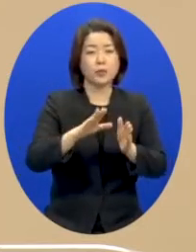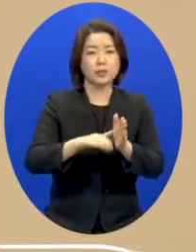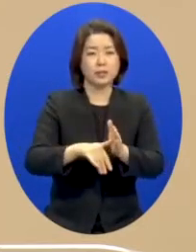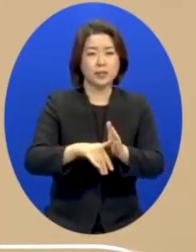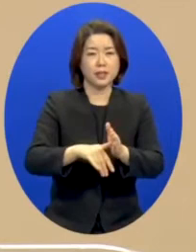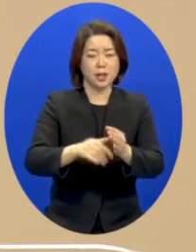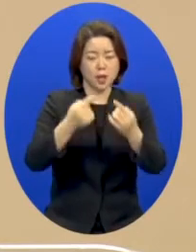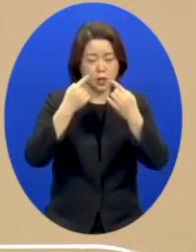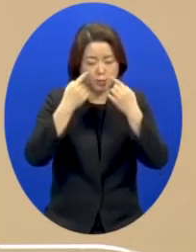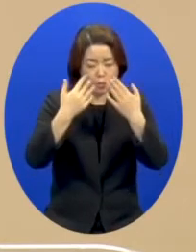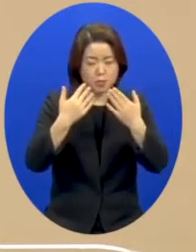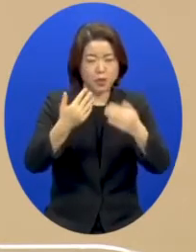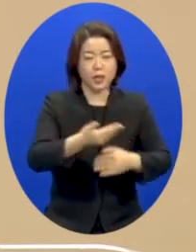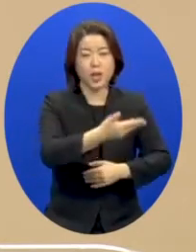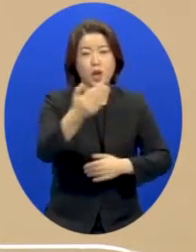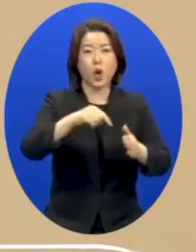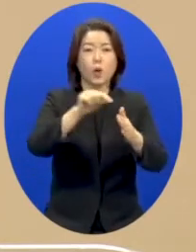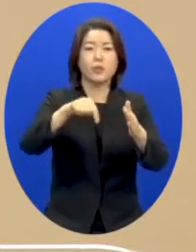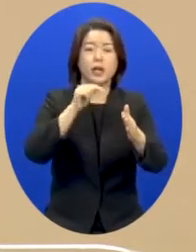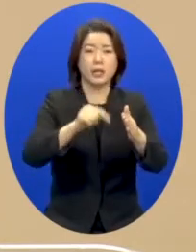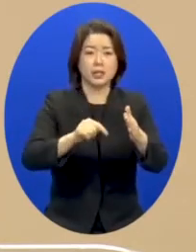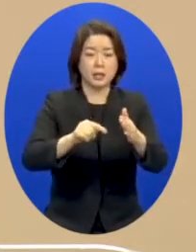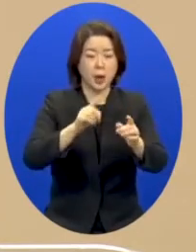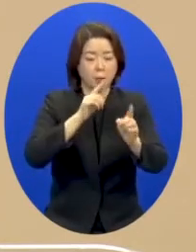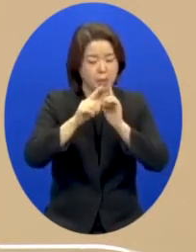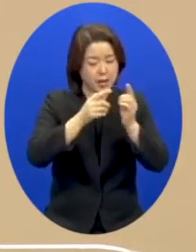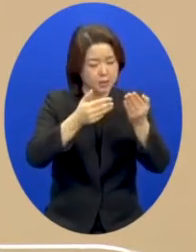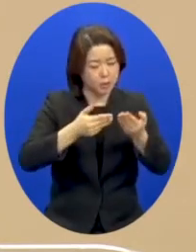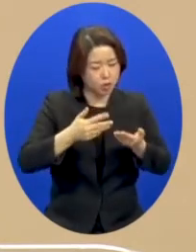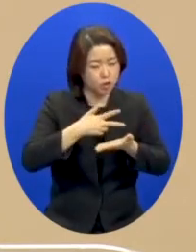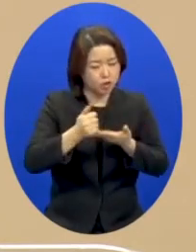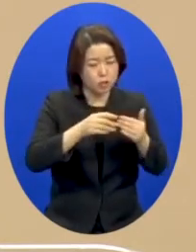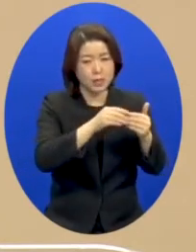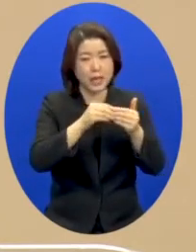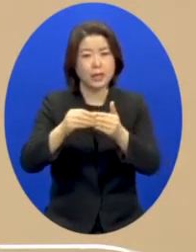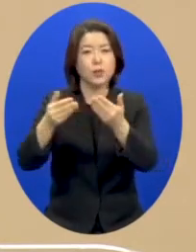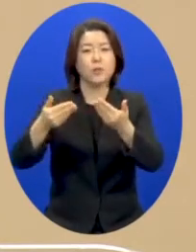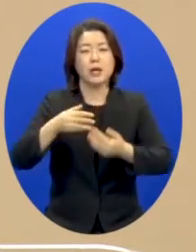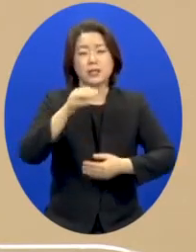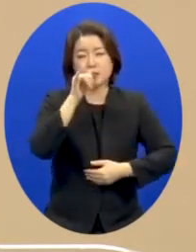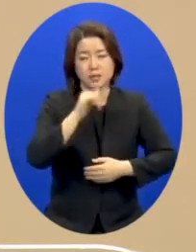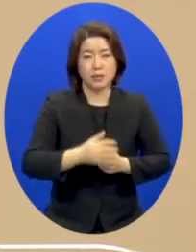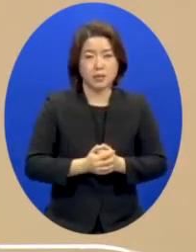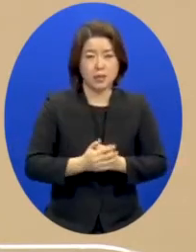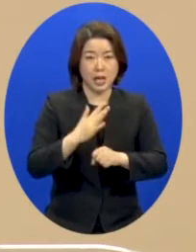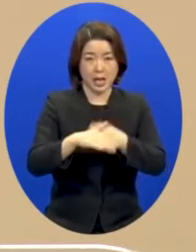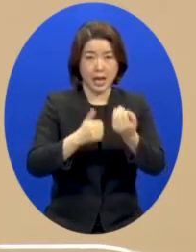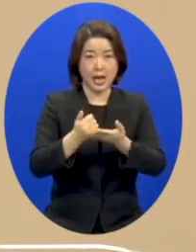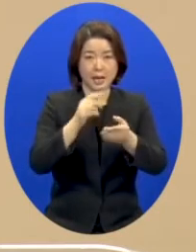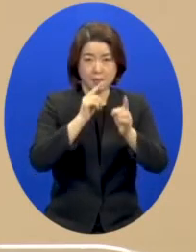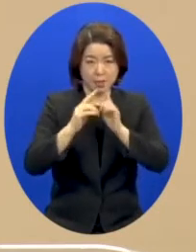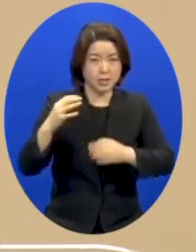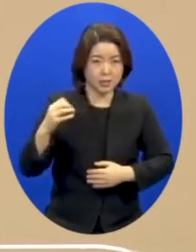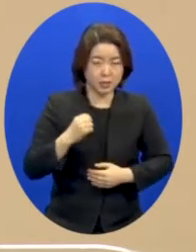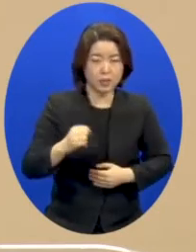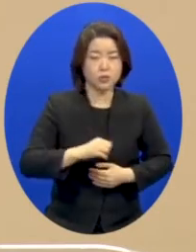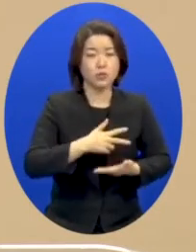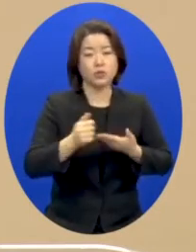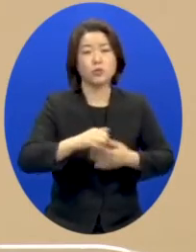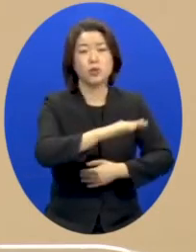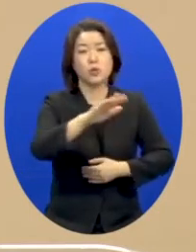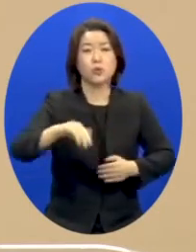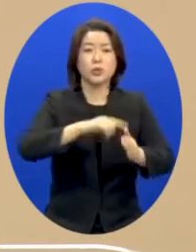틀림없이 여러분 안에서 말씀하시는 주님의 인도를 받으셨습니다. 하나님의 말씀으로 주님은 우리 속에,